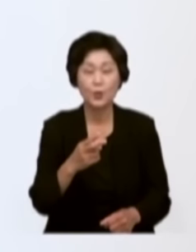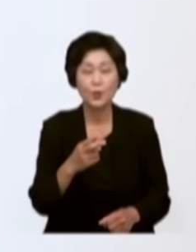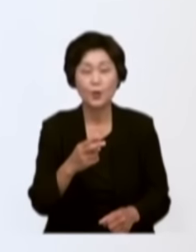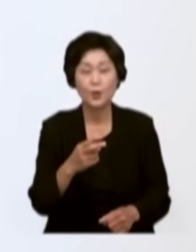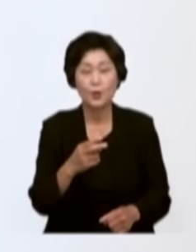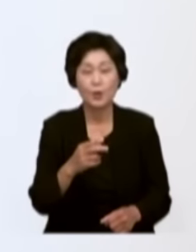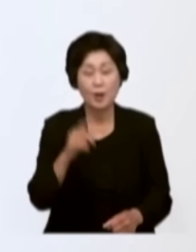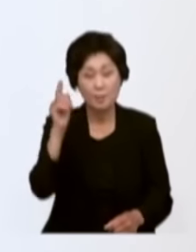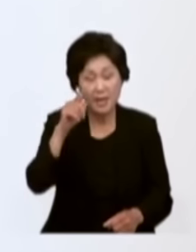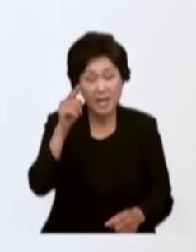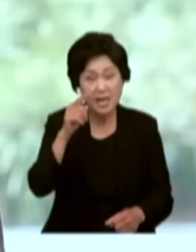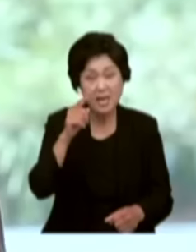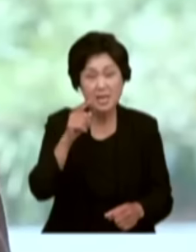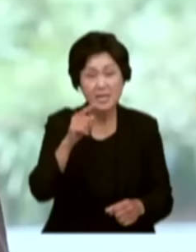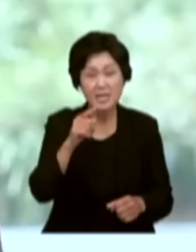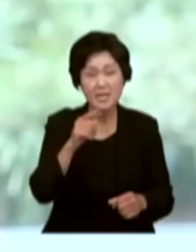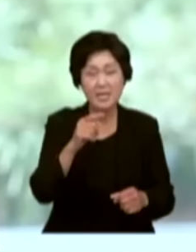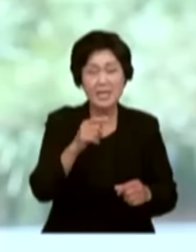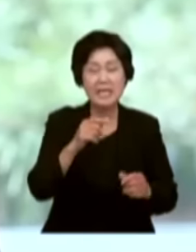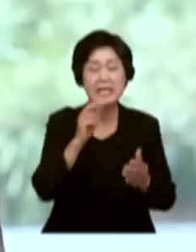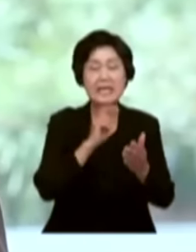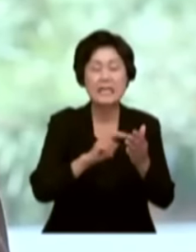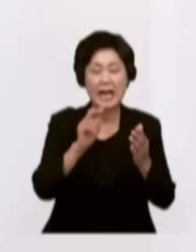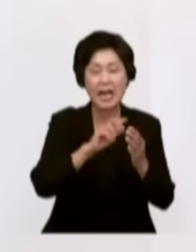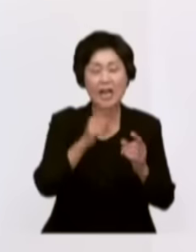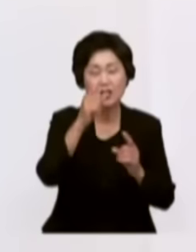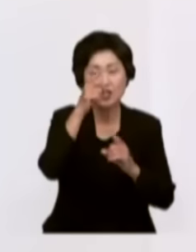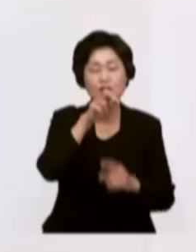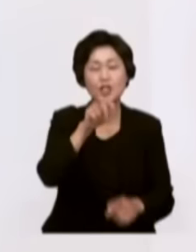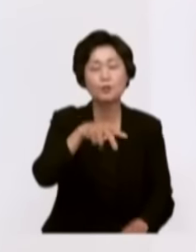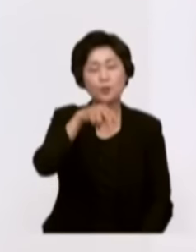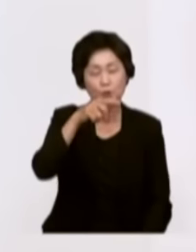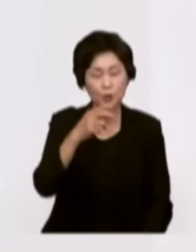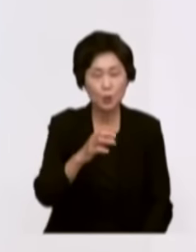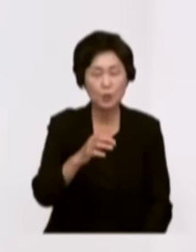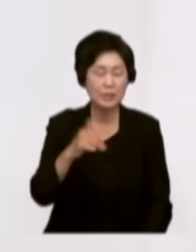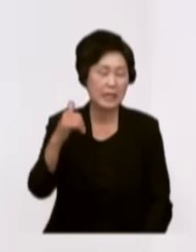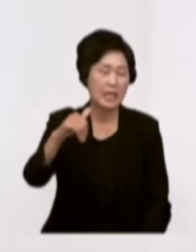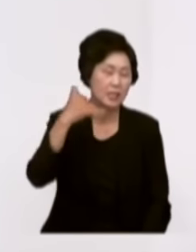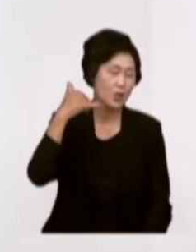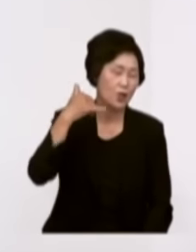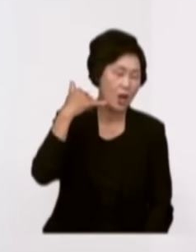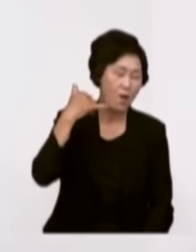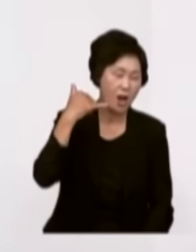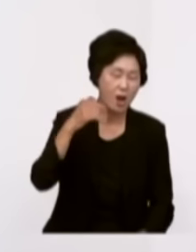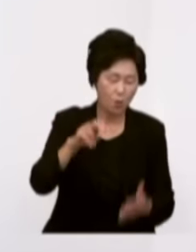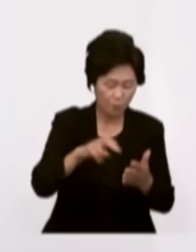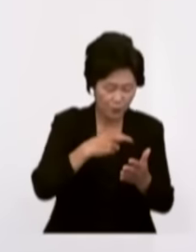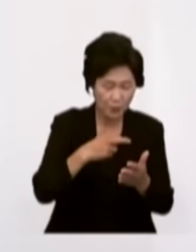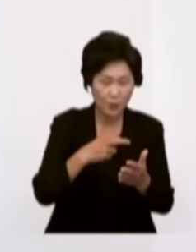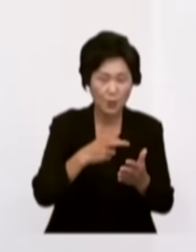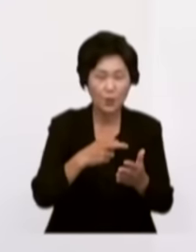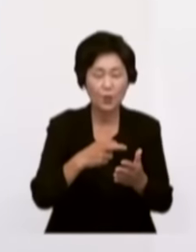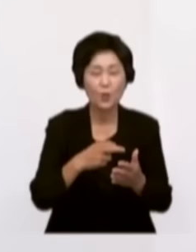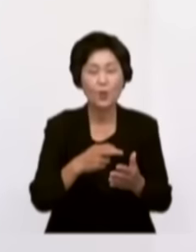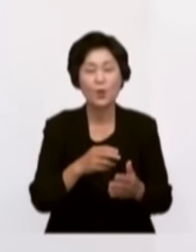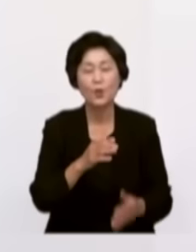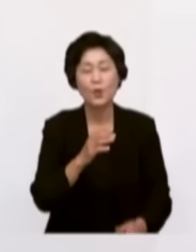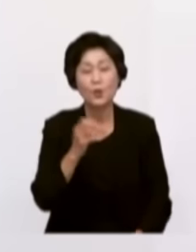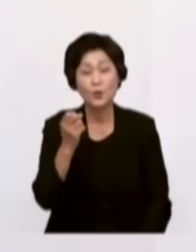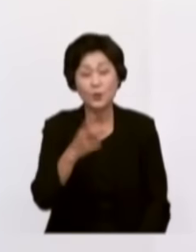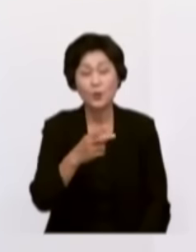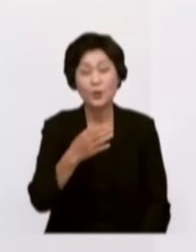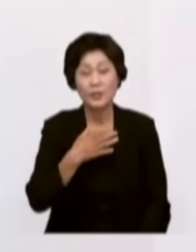형님 같은 경우 매일 저한테 문자를 보내세요. 가수 이무송 씨. 영구야 기도해라 뭐 찬양 어디 읽어라 매일 문자 보내주시고 그리고 사실 이제